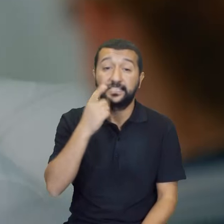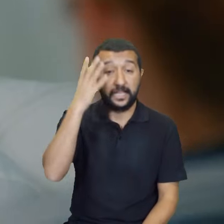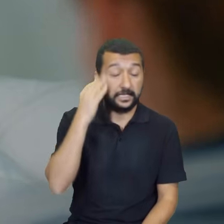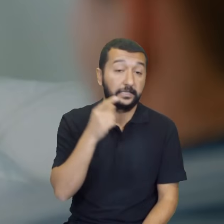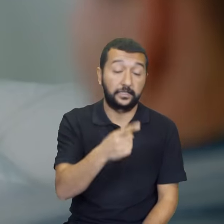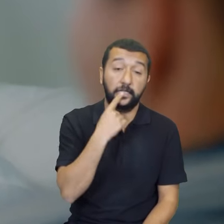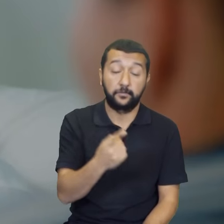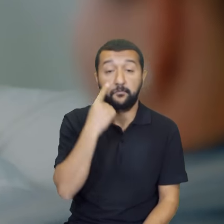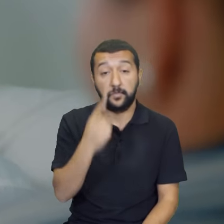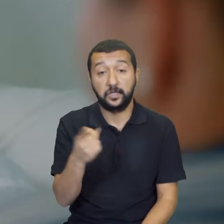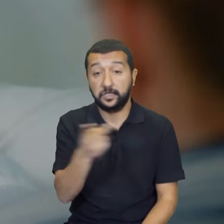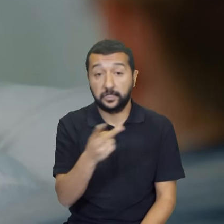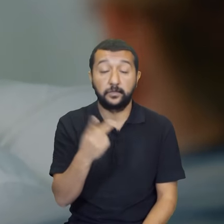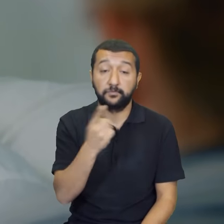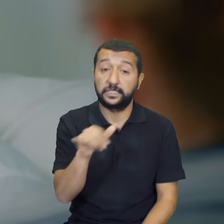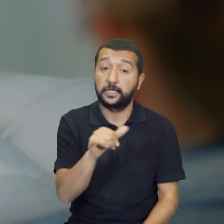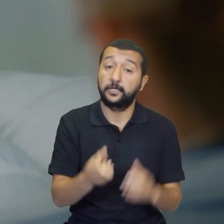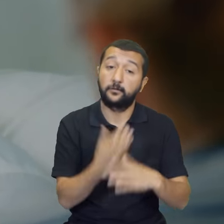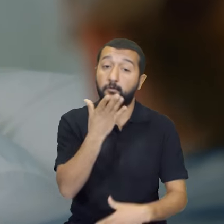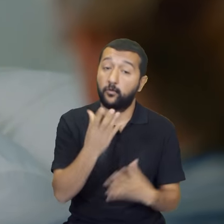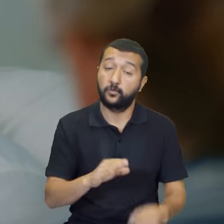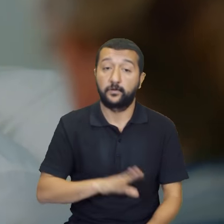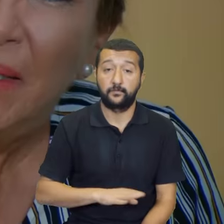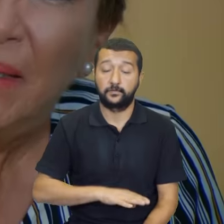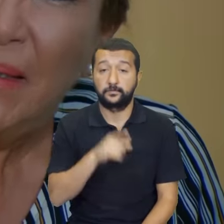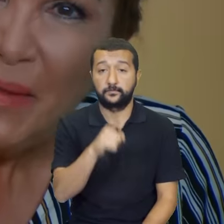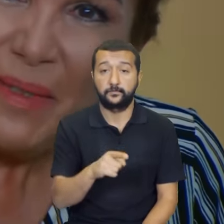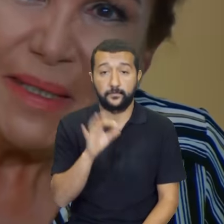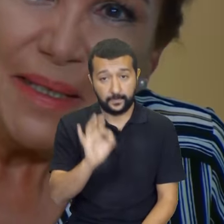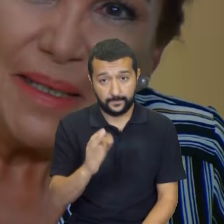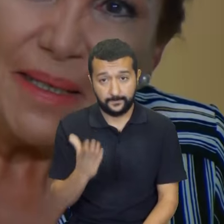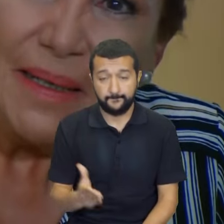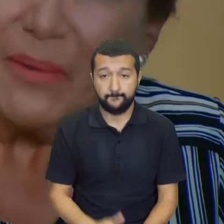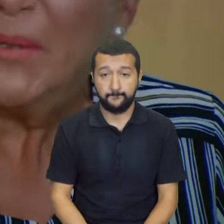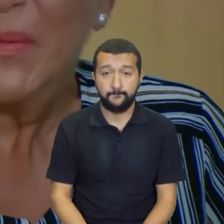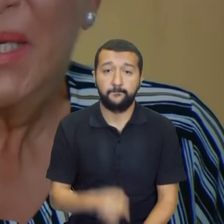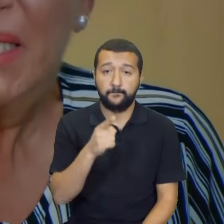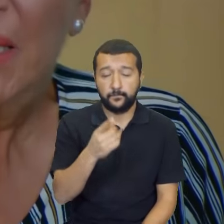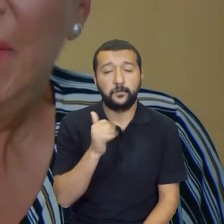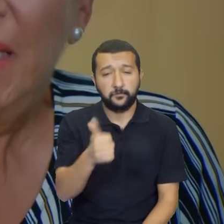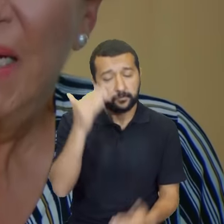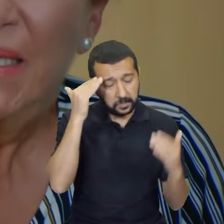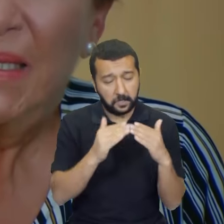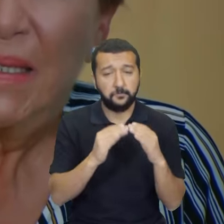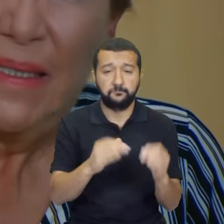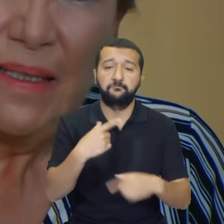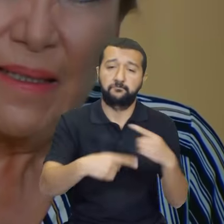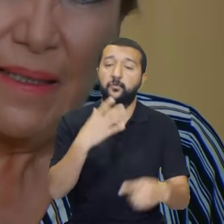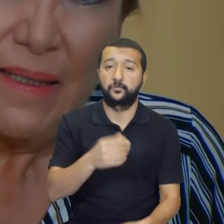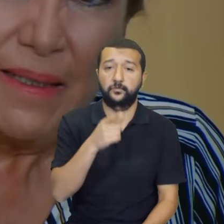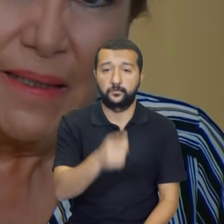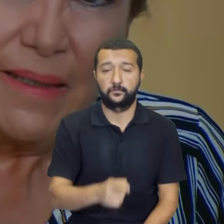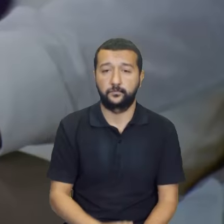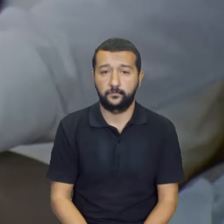demişler. Ha bakarsın aranızda bir yakınlık kurulur evlatçığım. Değil mi? Hani gül gibi geçinip gidersiniz.